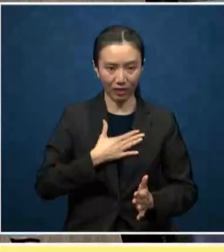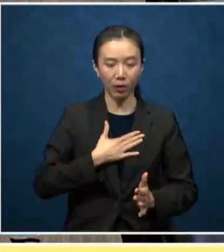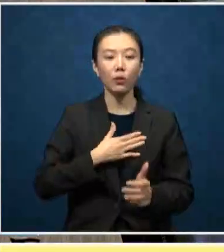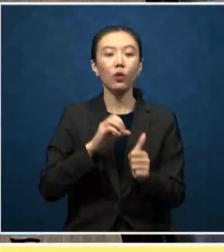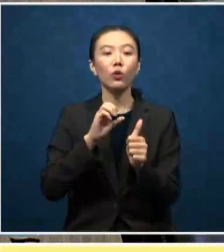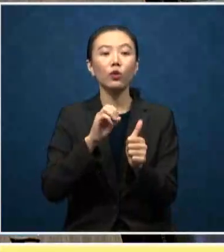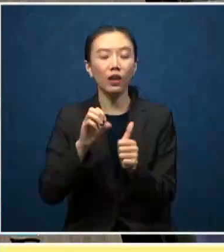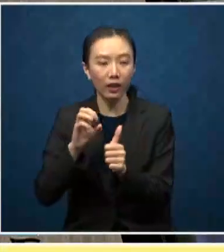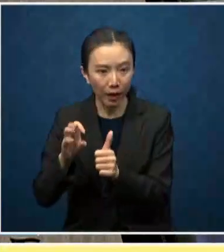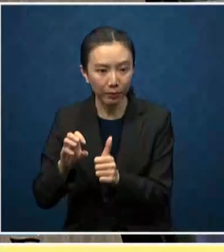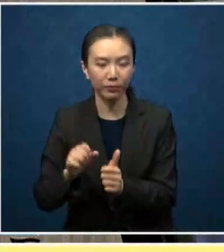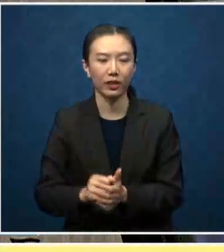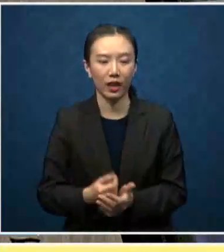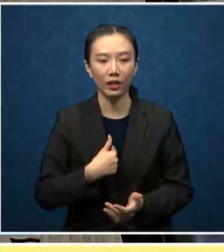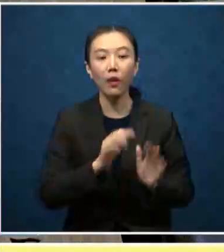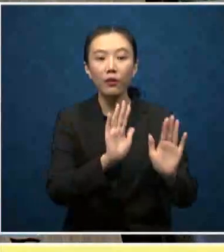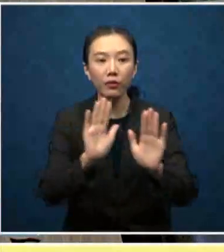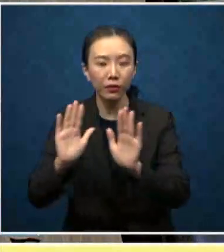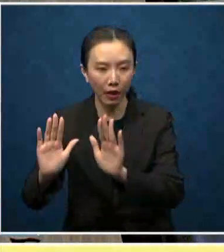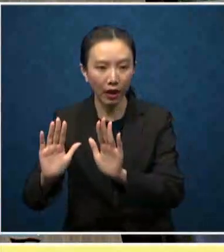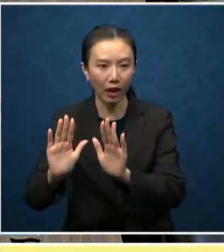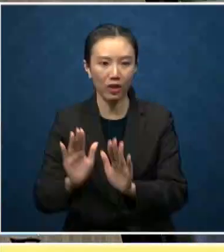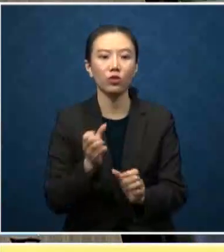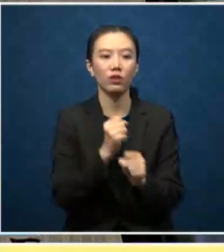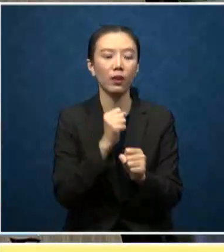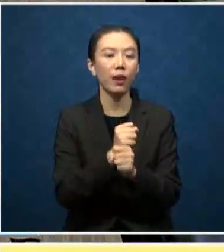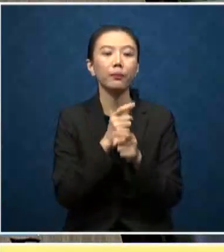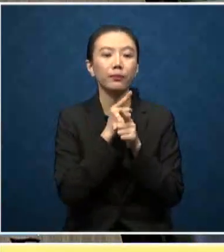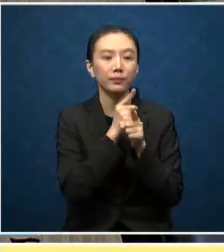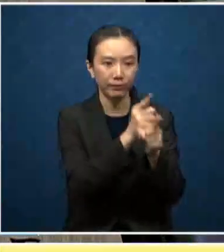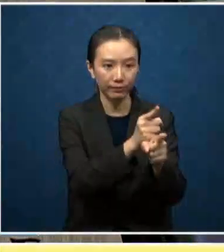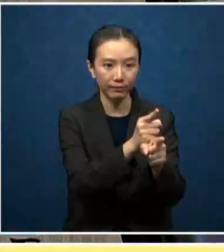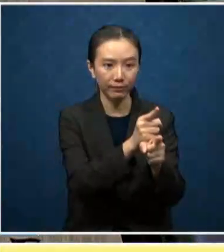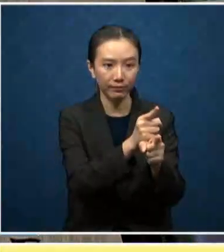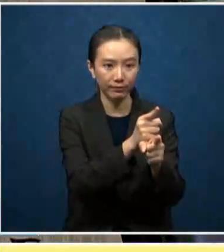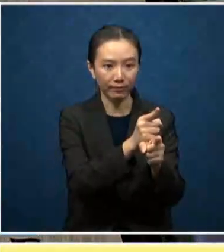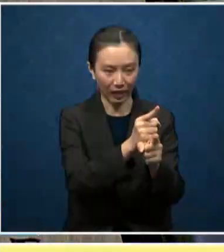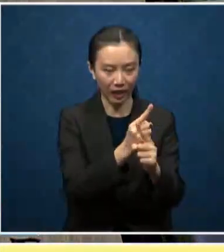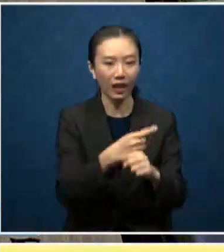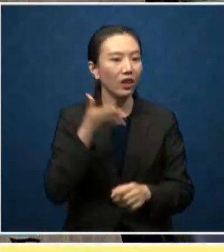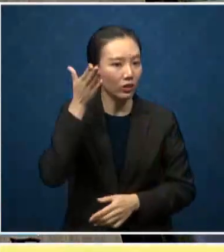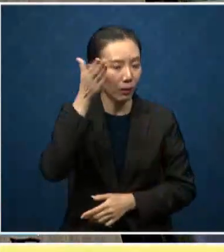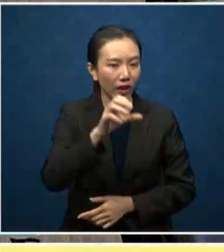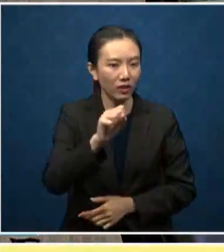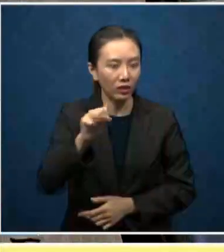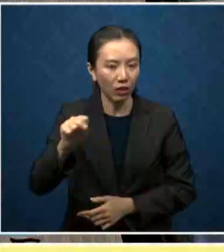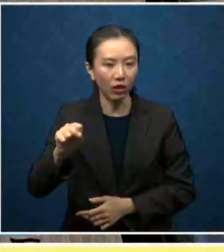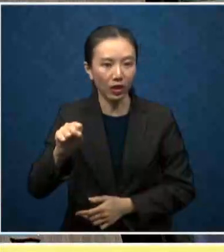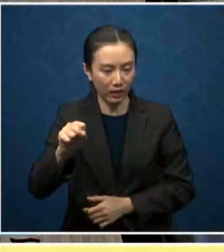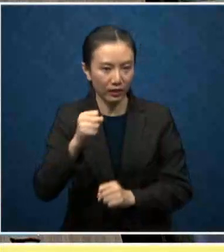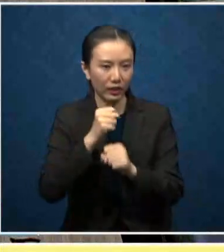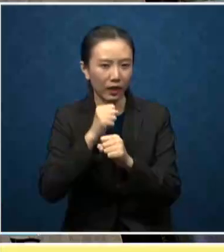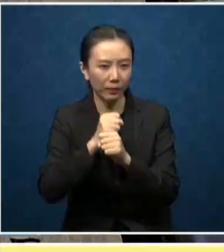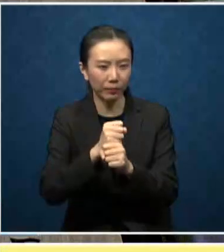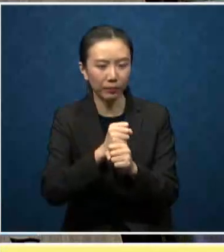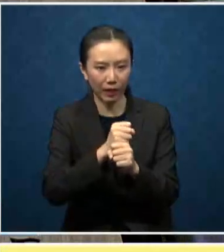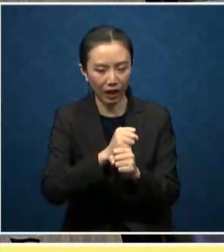ผมฝากไว้ครับแล้วกันครับว่าขอให้ท่านปฏิบัติตามแนวนี้แล้วสสสจะประสบความสำเร็จในการได้ได้